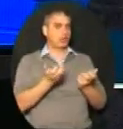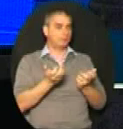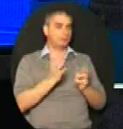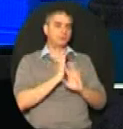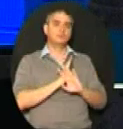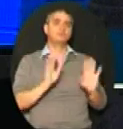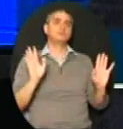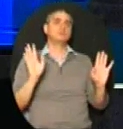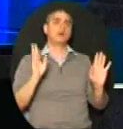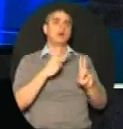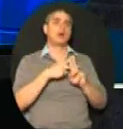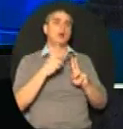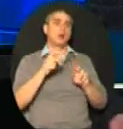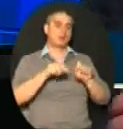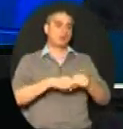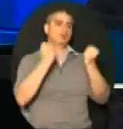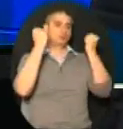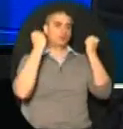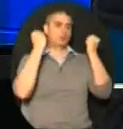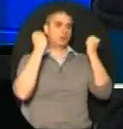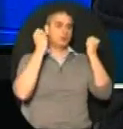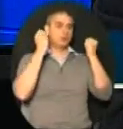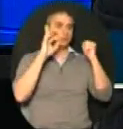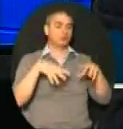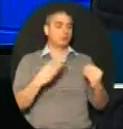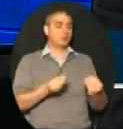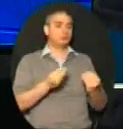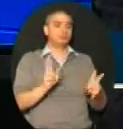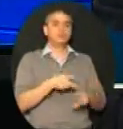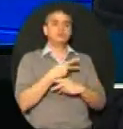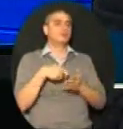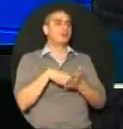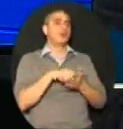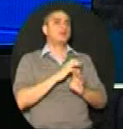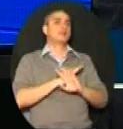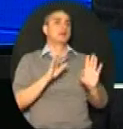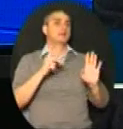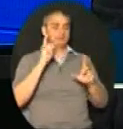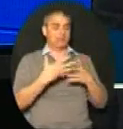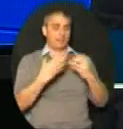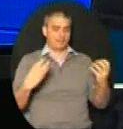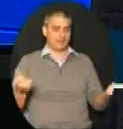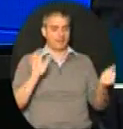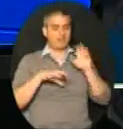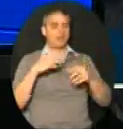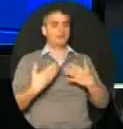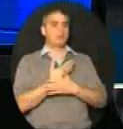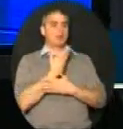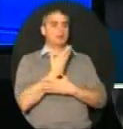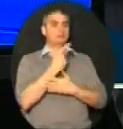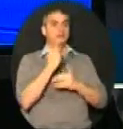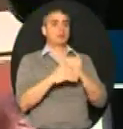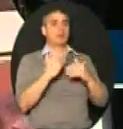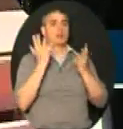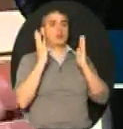שאין תקנתם אלא בשבירתם. כלומר, יש מכשירים שאי אפשר לתקן. צריך פרק ולהרכיב מחדש. אבל יכול להיות שעשו את זה,